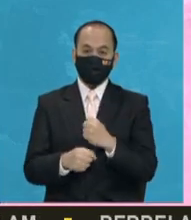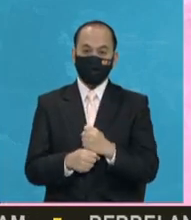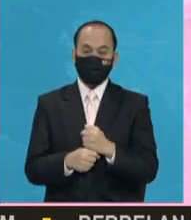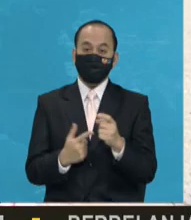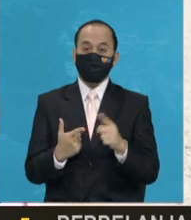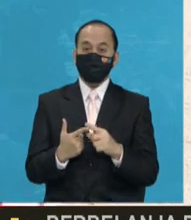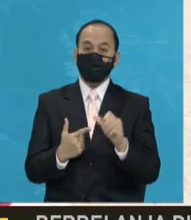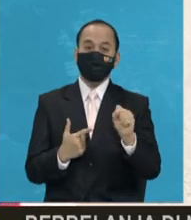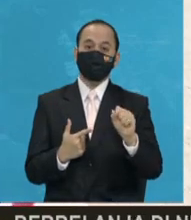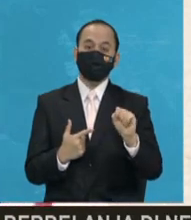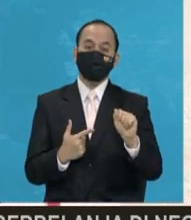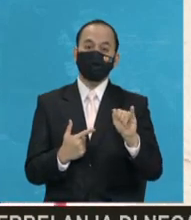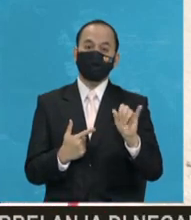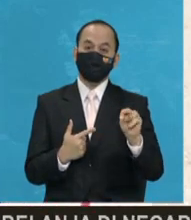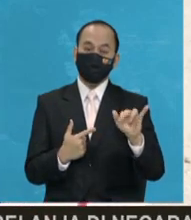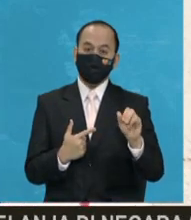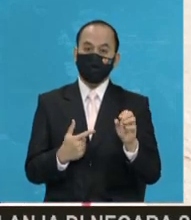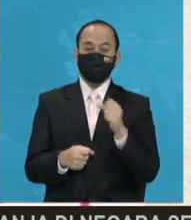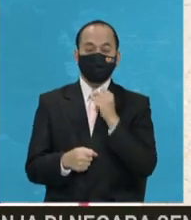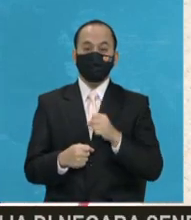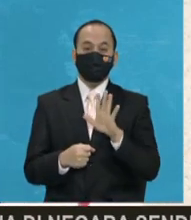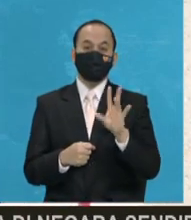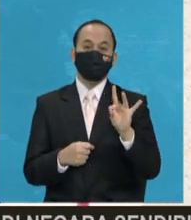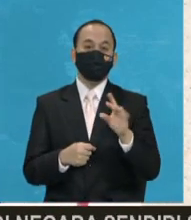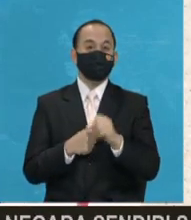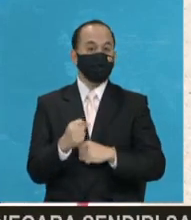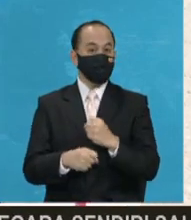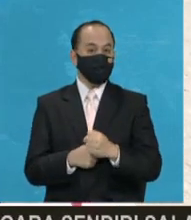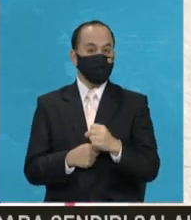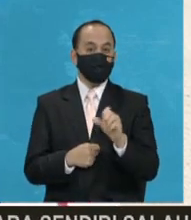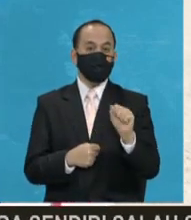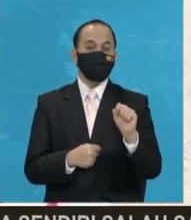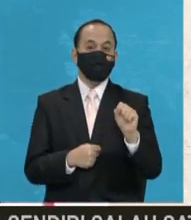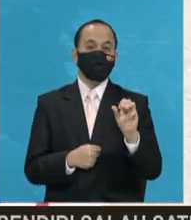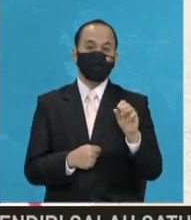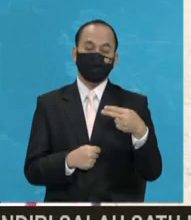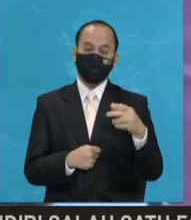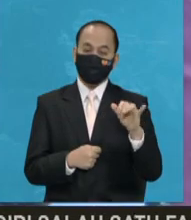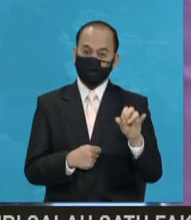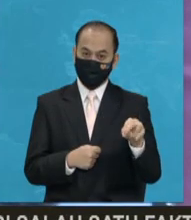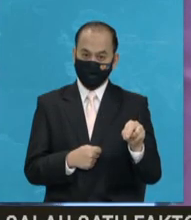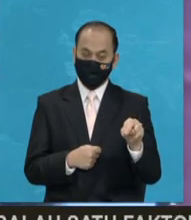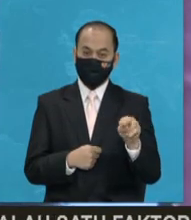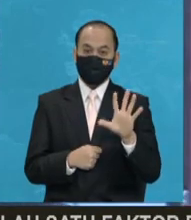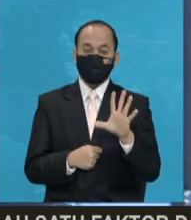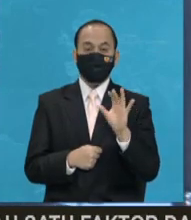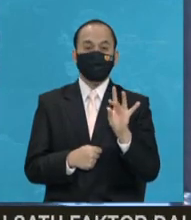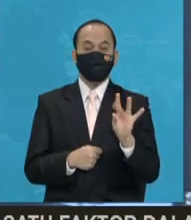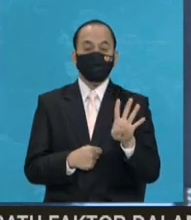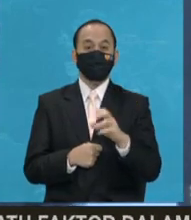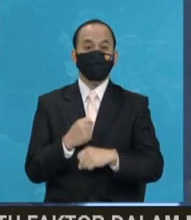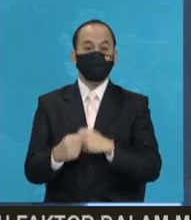Haji Zaini bin Haji Maiden Bromo 58 tahun Awang Haji sampai berhaji Muhammadiyah Um bernomor 45 tahun